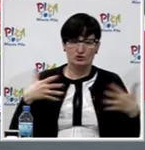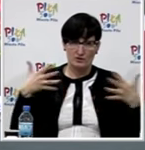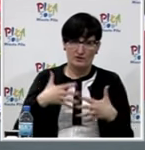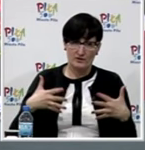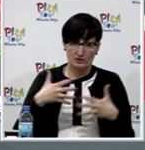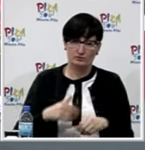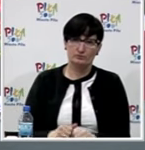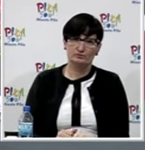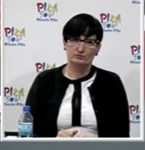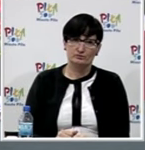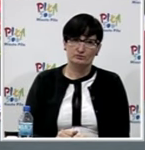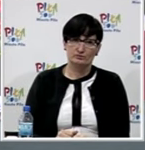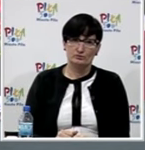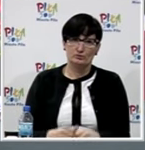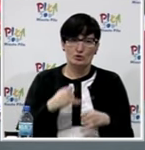również szereg